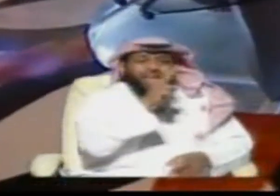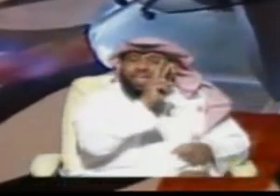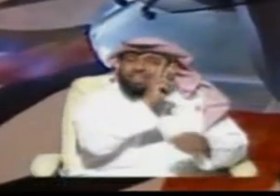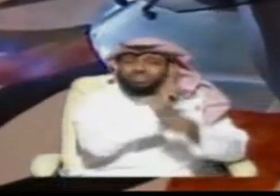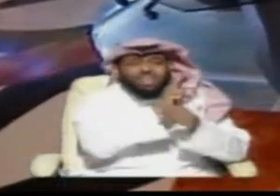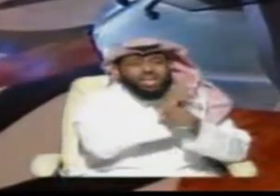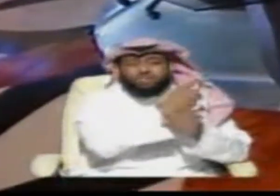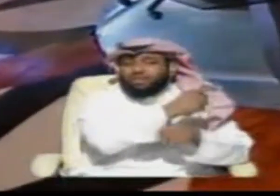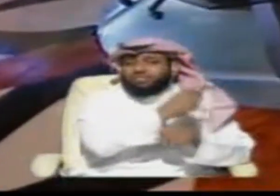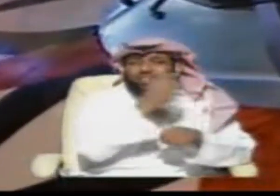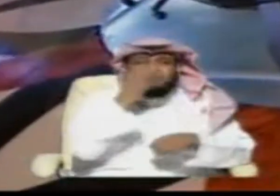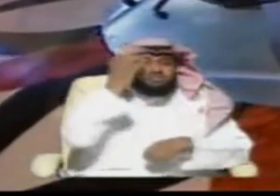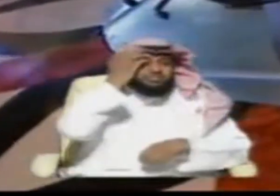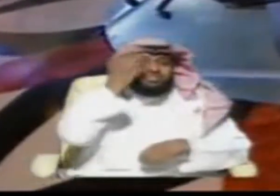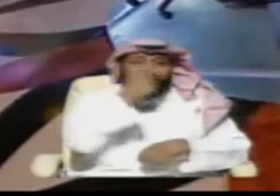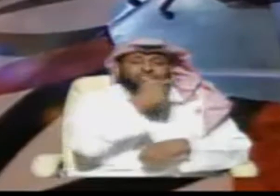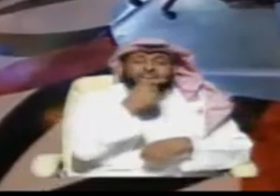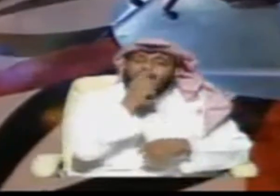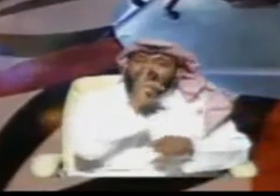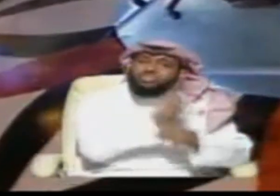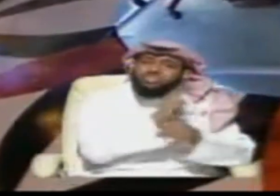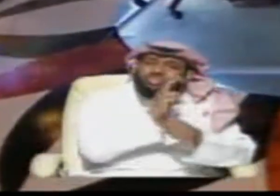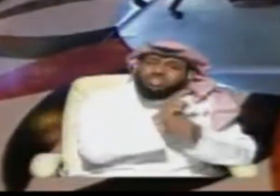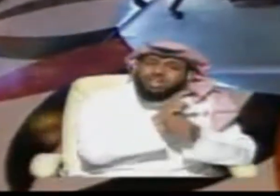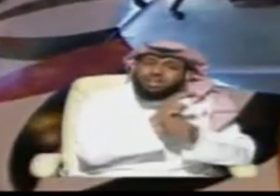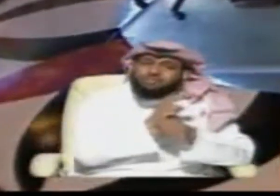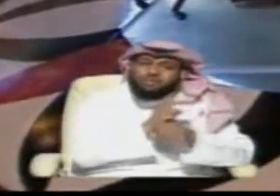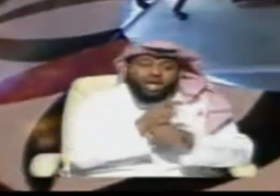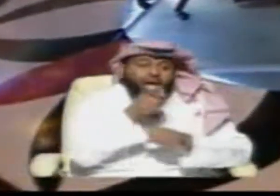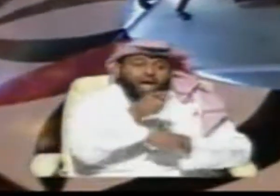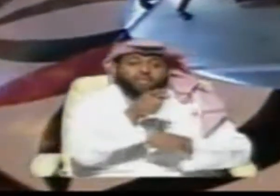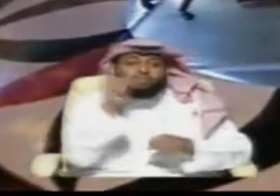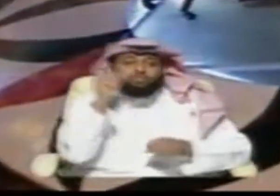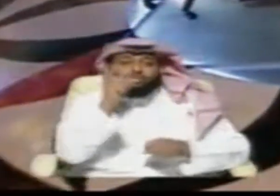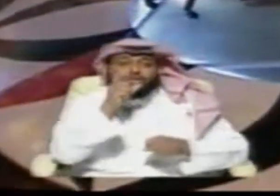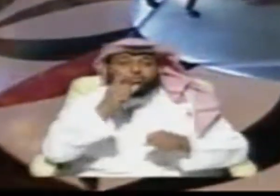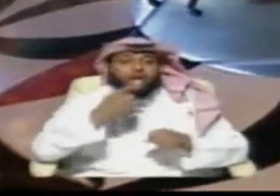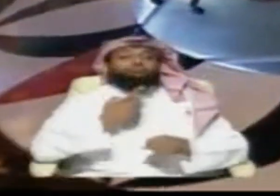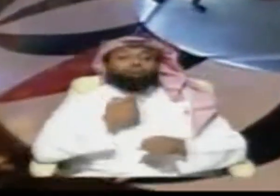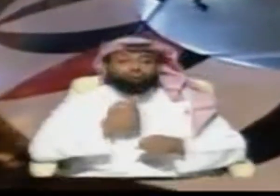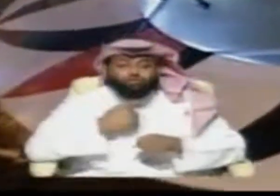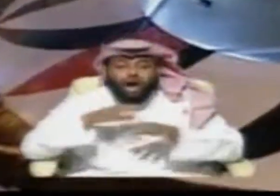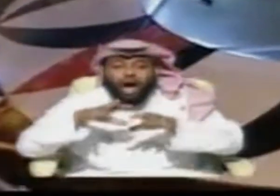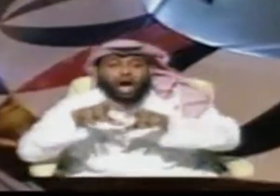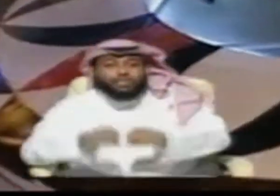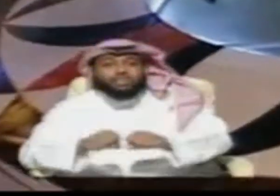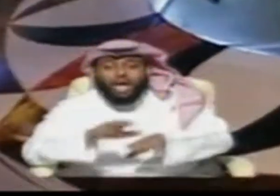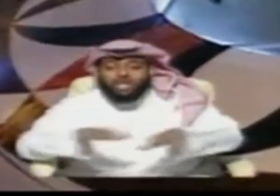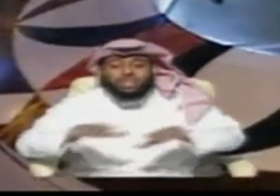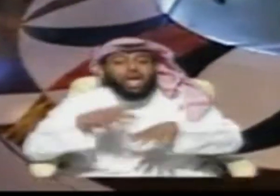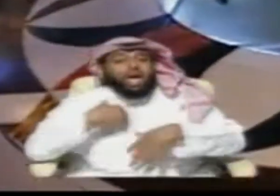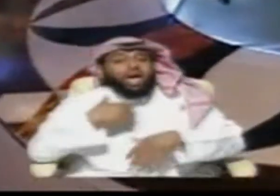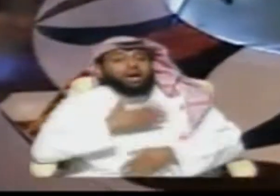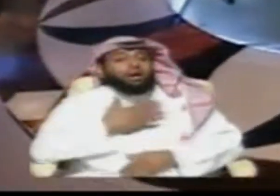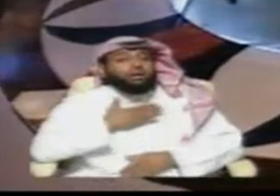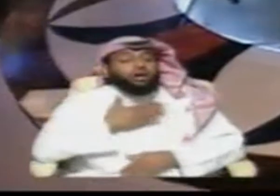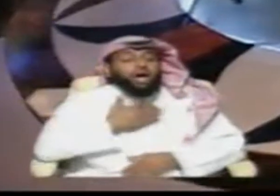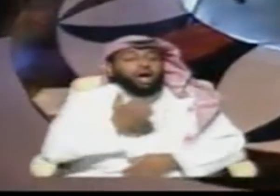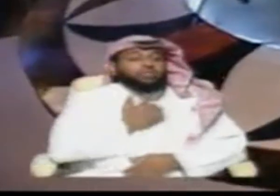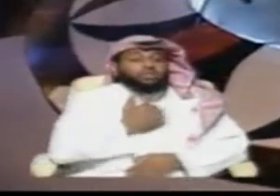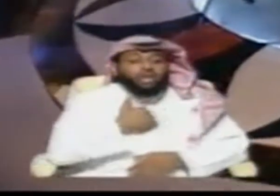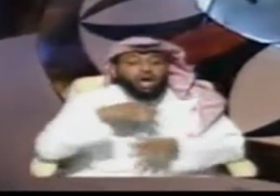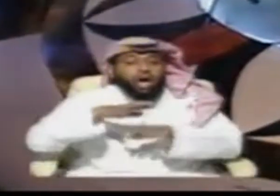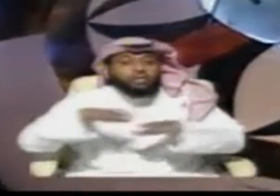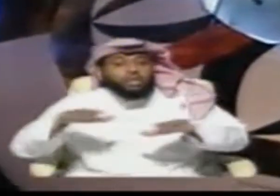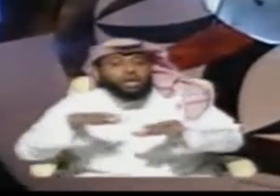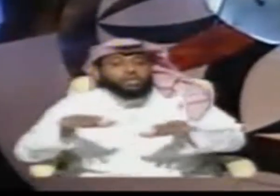اختلاف مناطقهم وعلى اختلاف انتماءاتهم، أصبح ذلك شيئا من مما يسوق